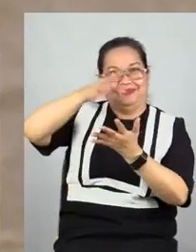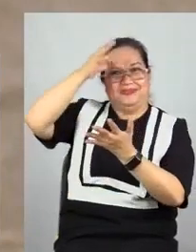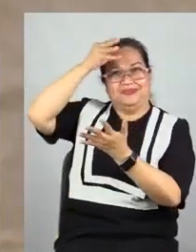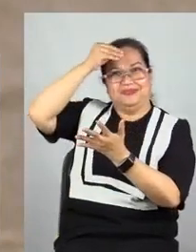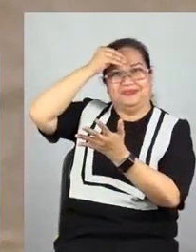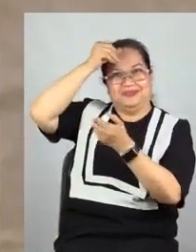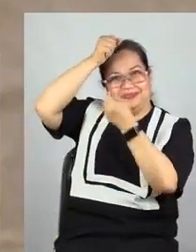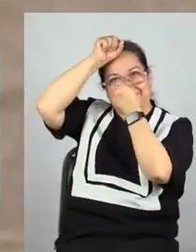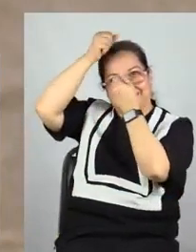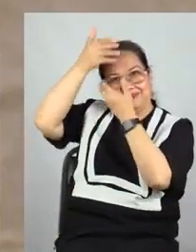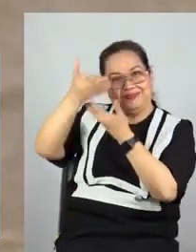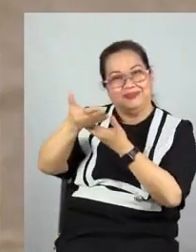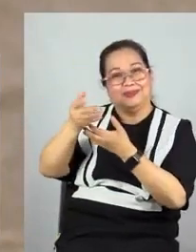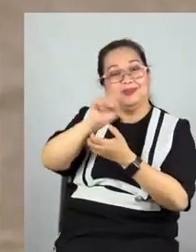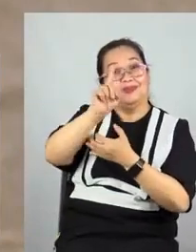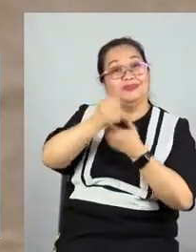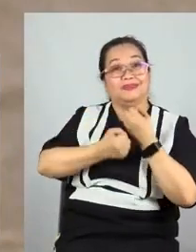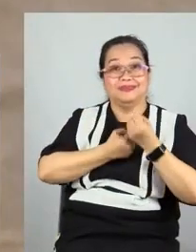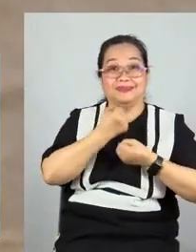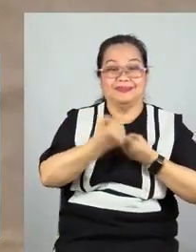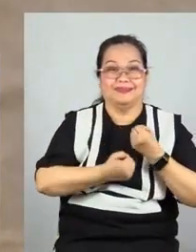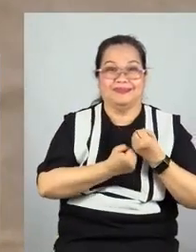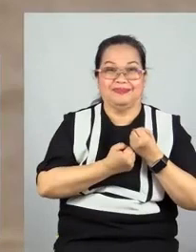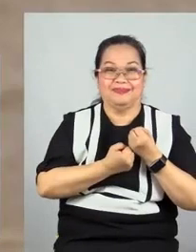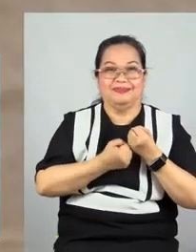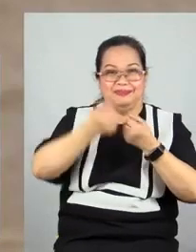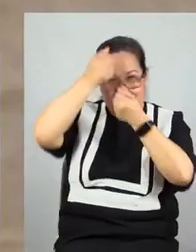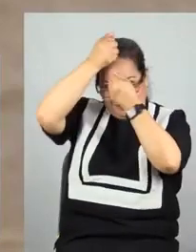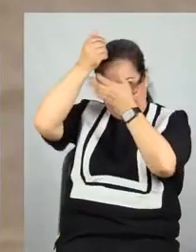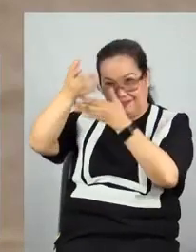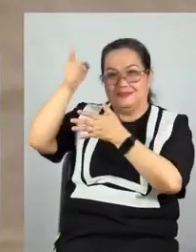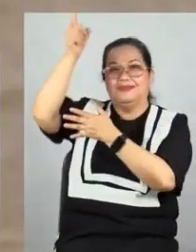obedience through what he suffered. Siya'y sumunod.